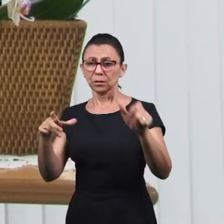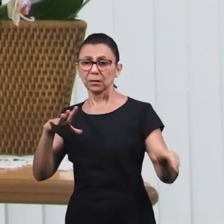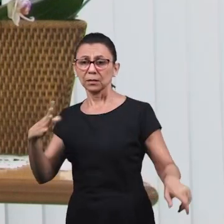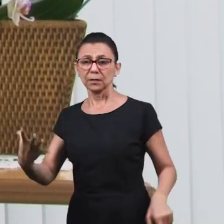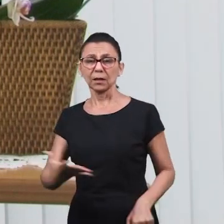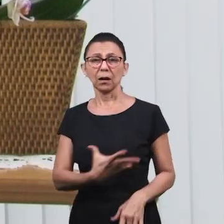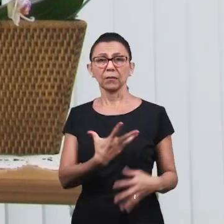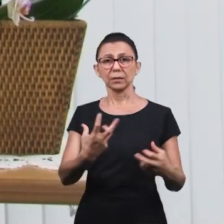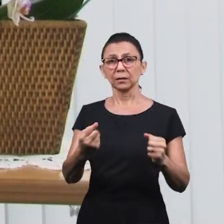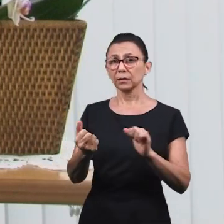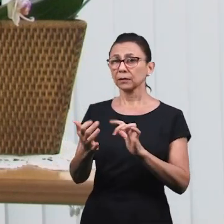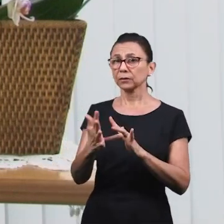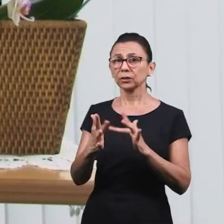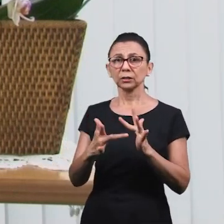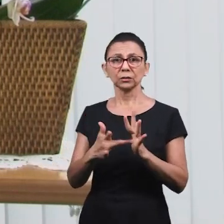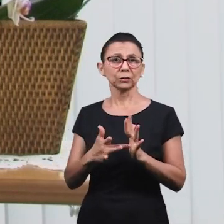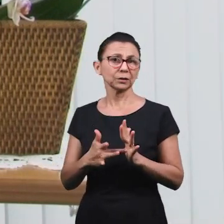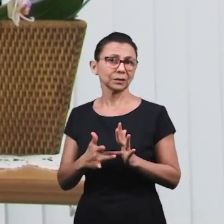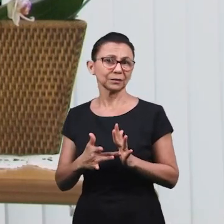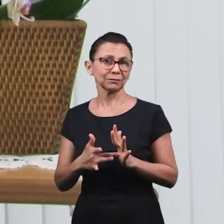hommes-là.